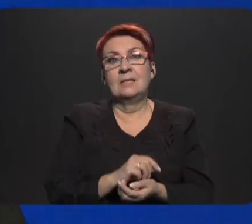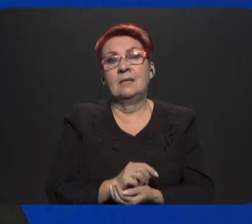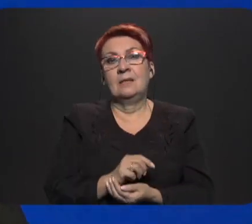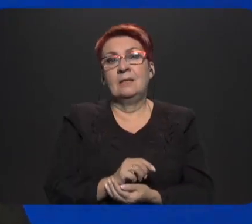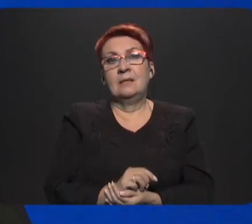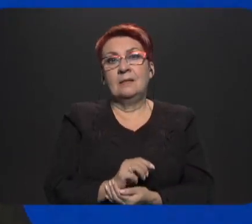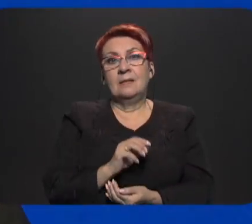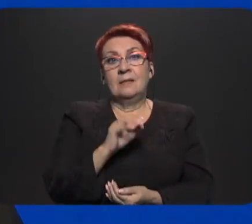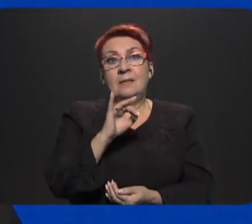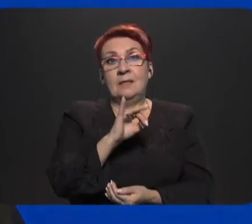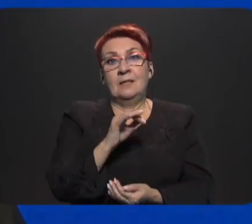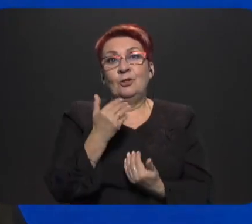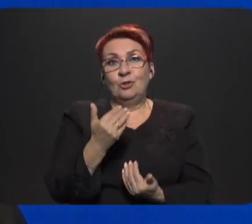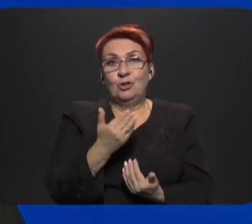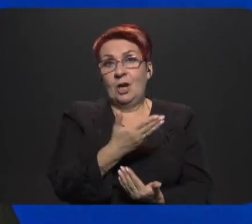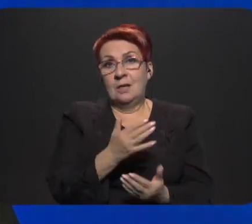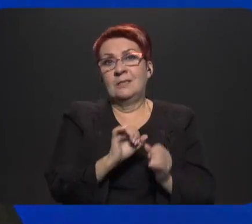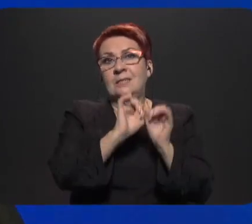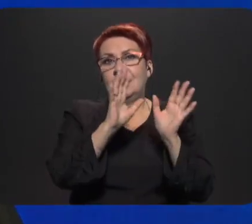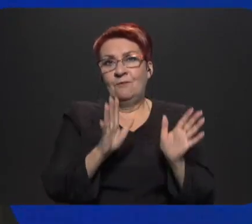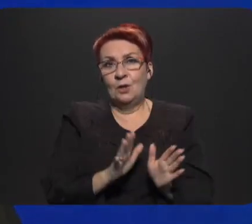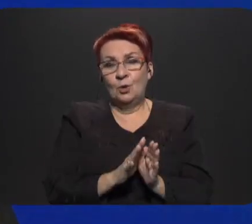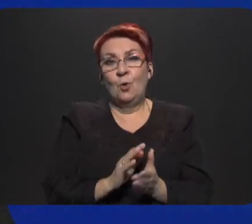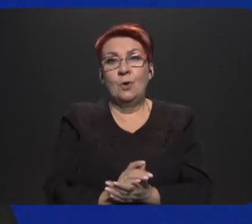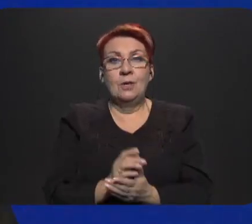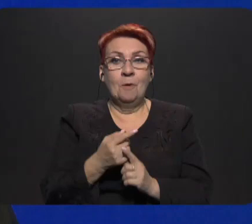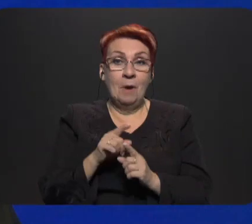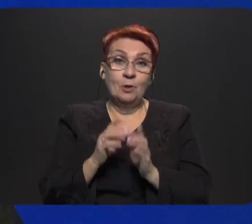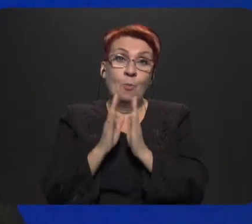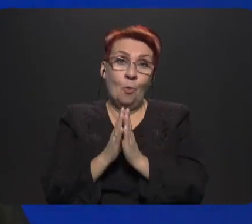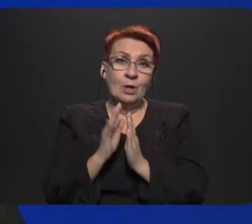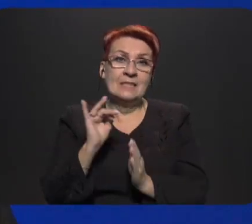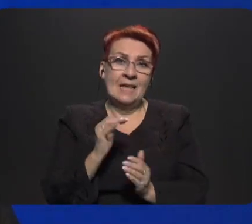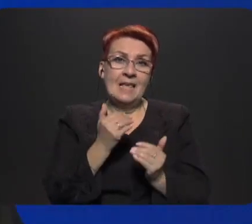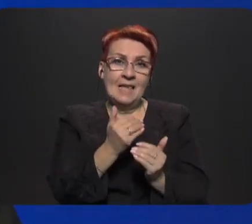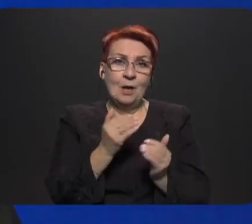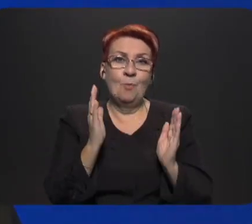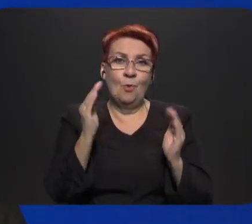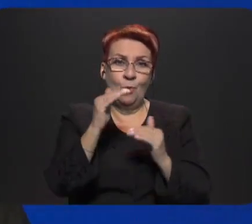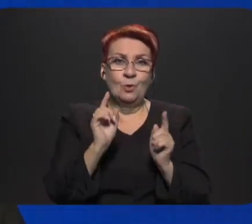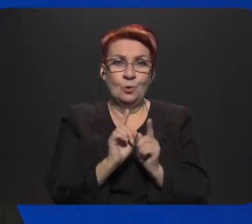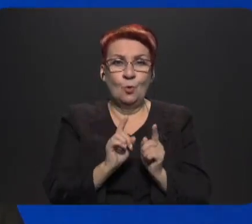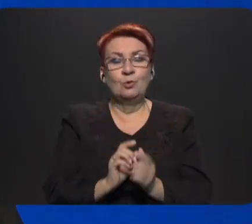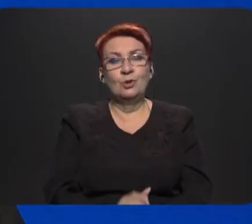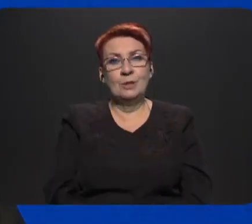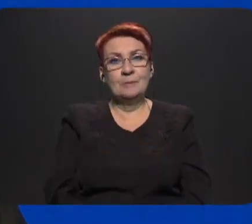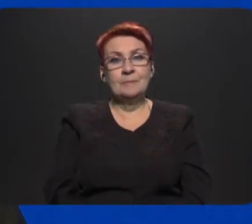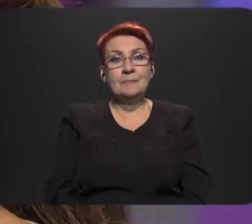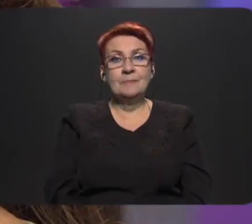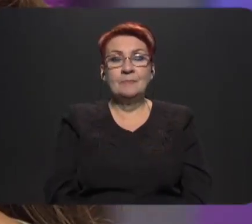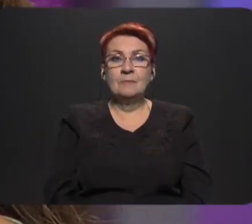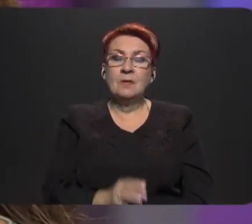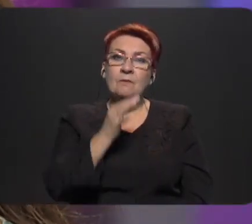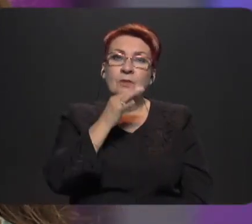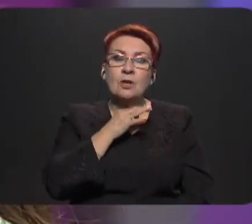чтобы и с ними произошло какое-то изменение в лучшую сторону, чтобы они стали ближе к Богу. А вот скажите,